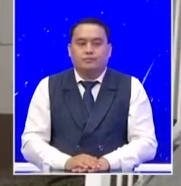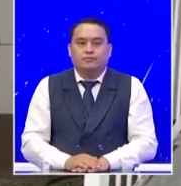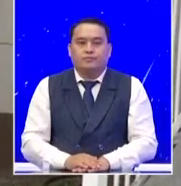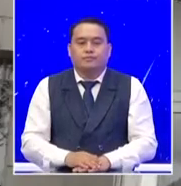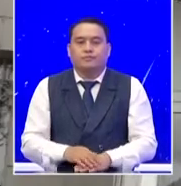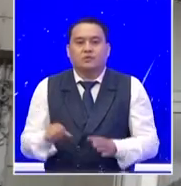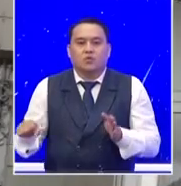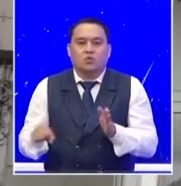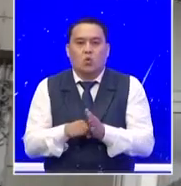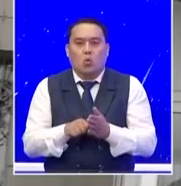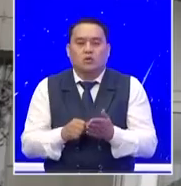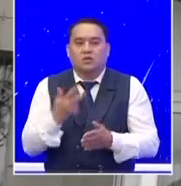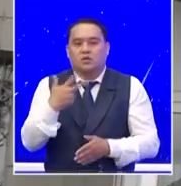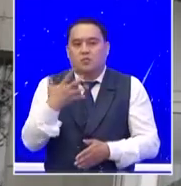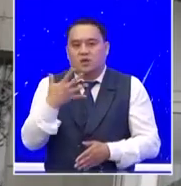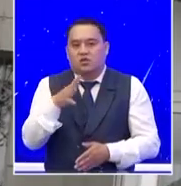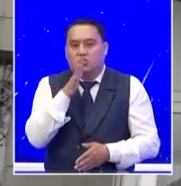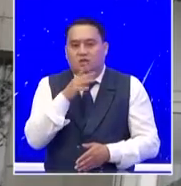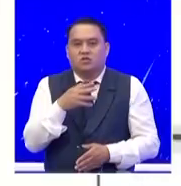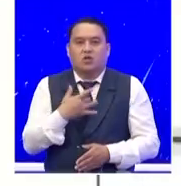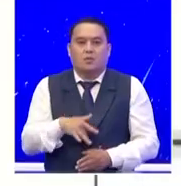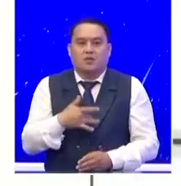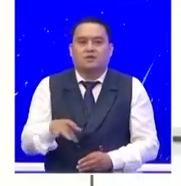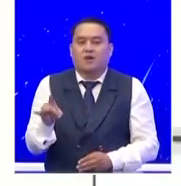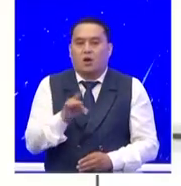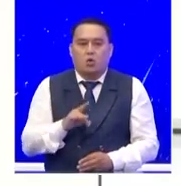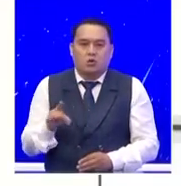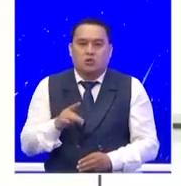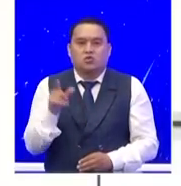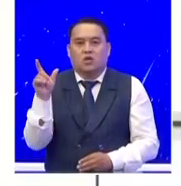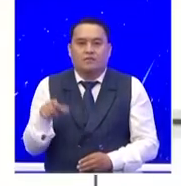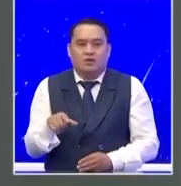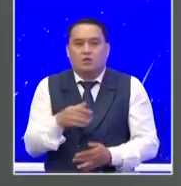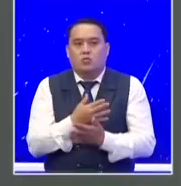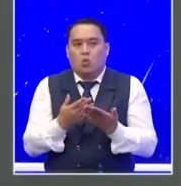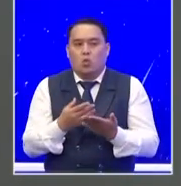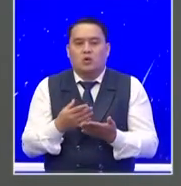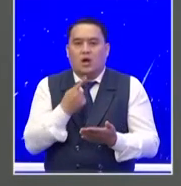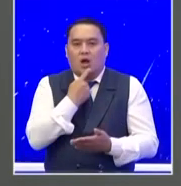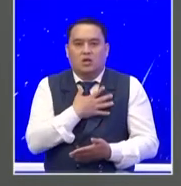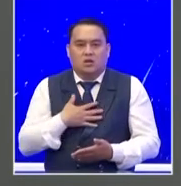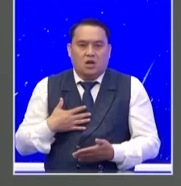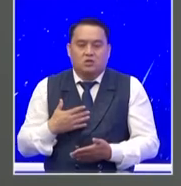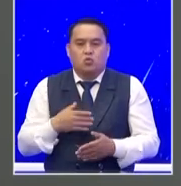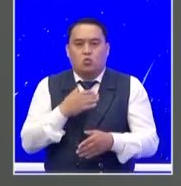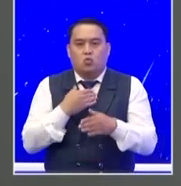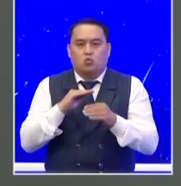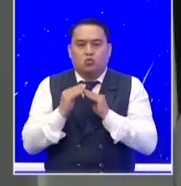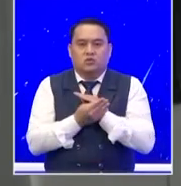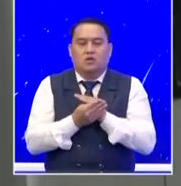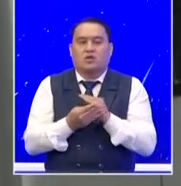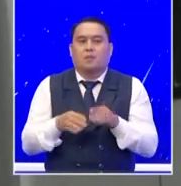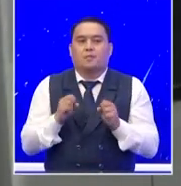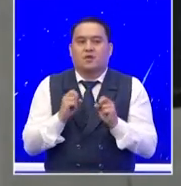нападение совершено в отношении 35-летнего жителя Жамбылского района. Подозреваемый нанес многочисленные ранения жертве и скрылся с места